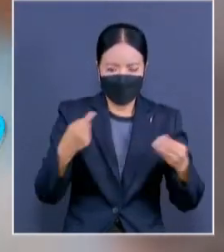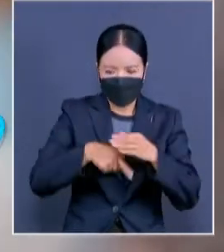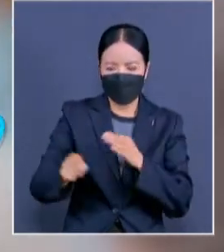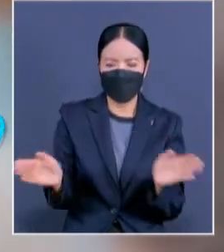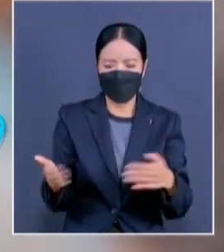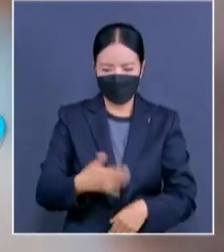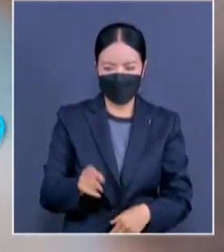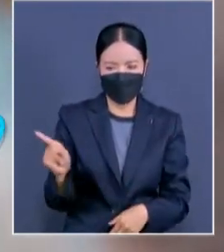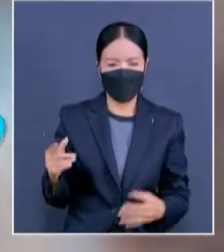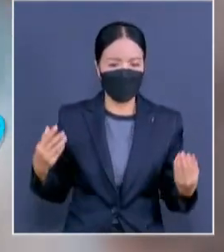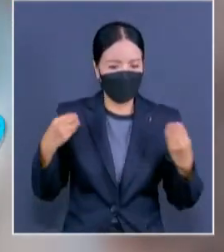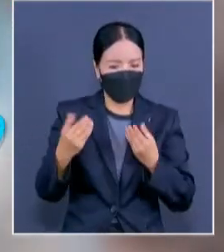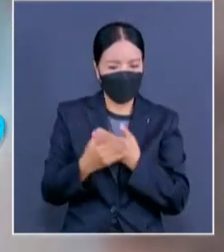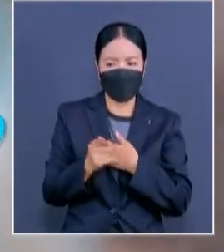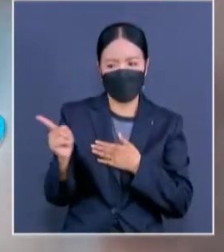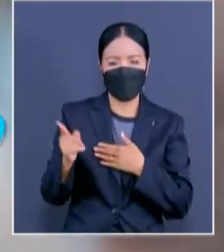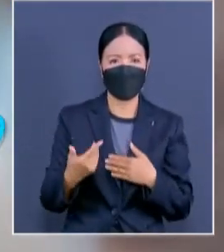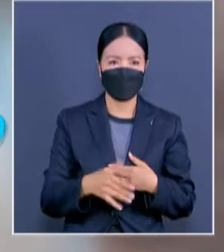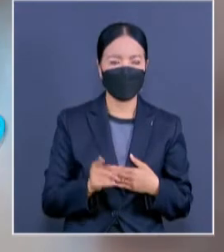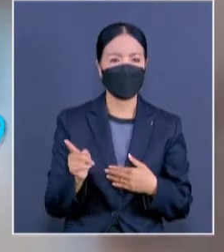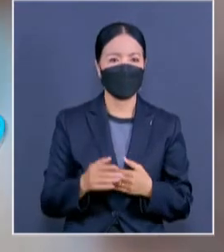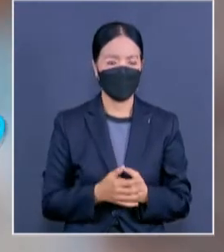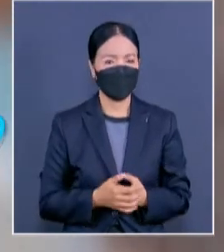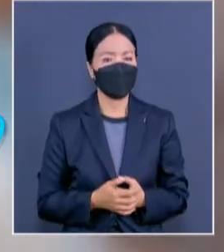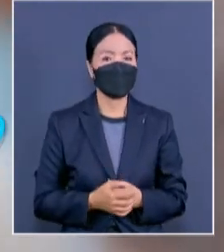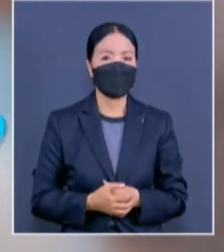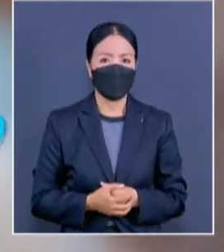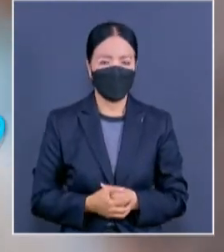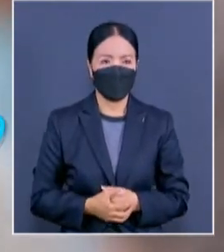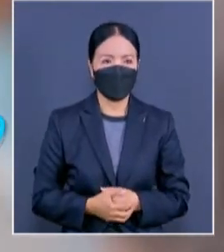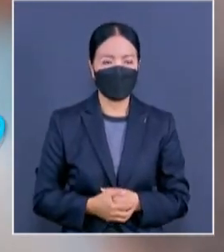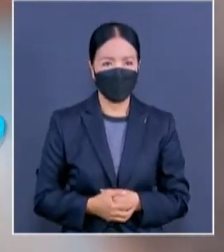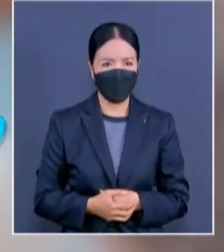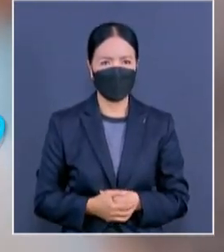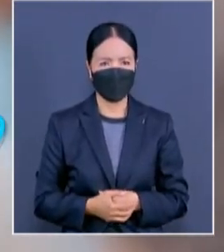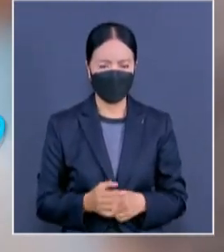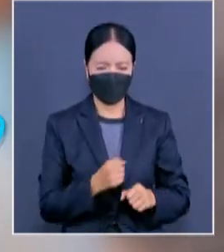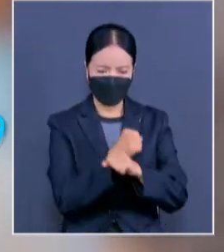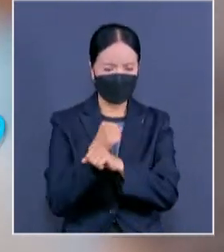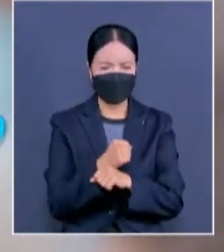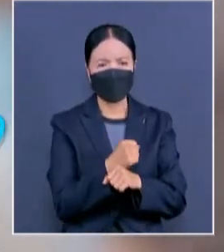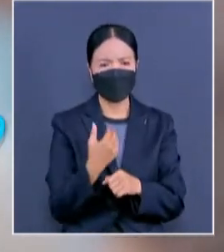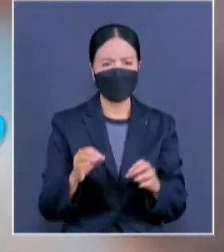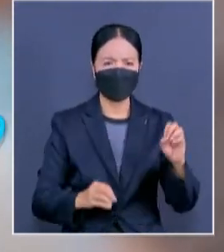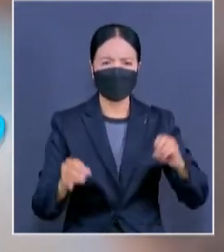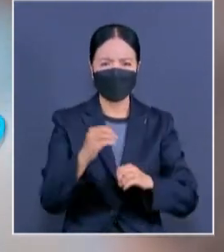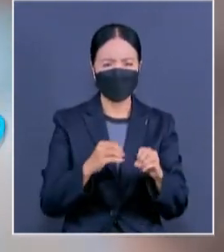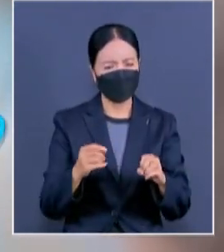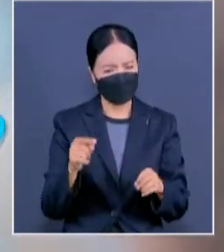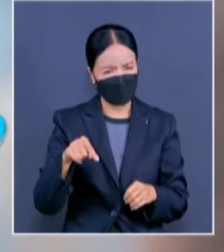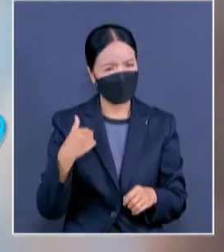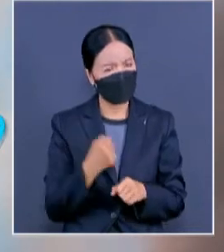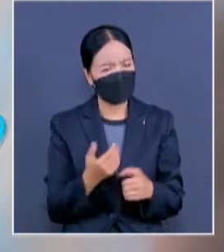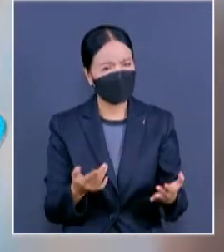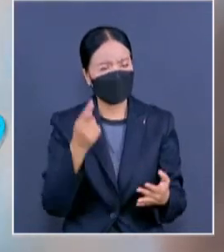ย แล้วรู้สึกถ้าเขาทำแบบนี้ปลอดภัยไหมในพื้นที่อย่างนั้นมันควรต้องทำยังไง